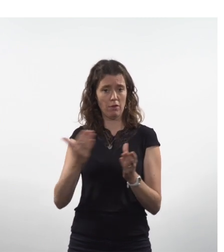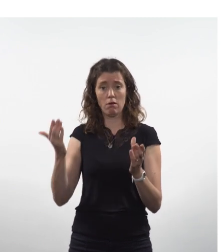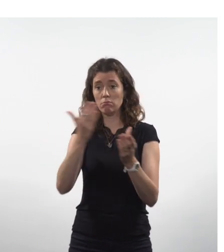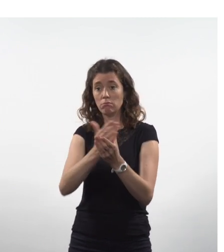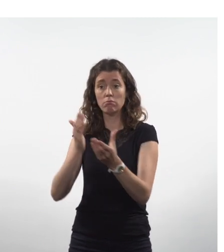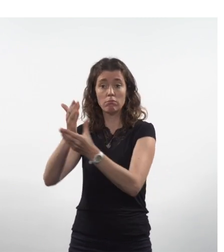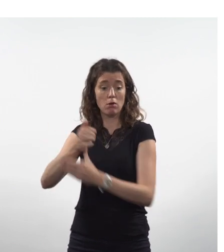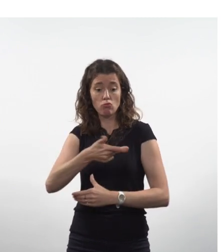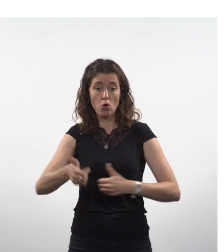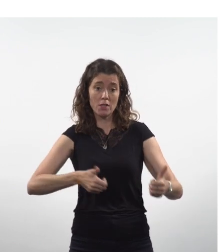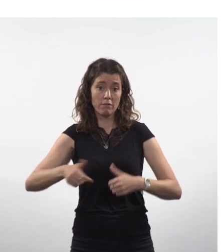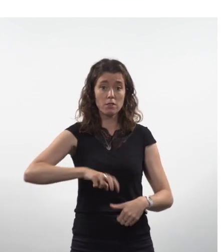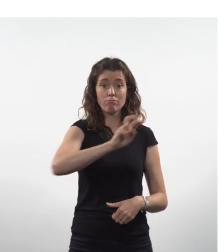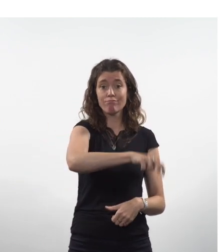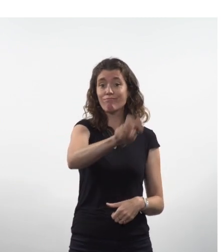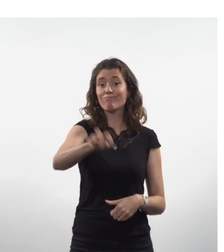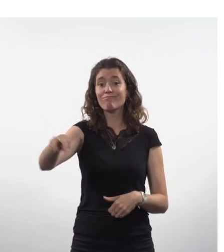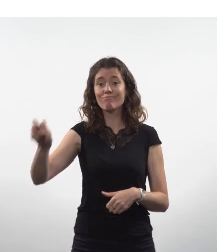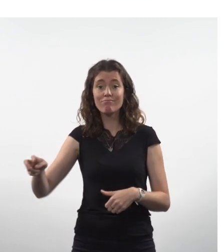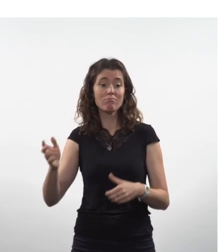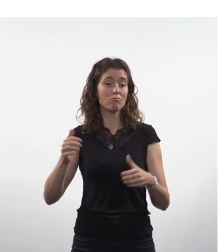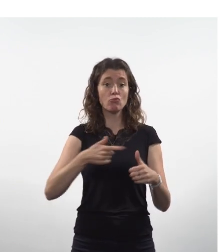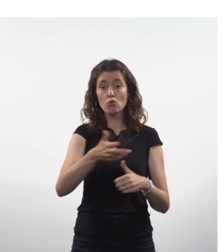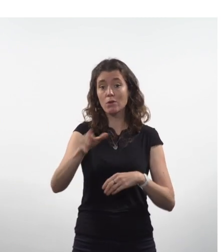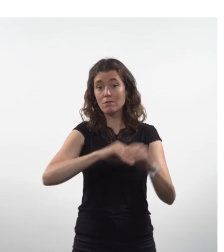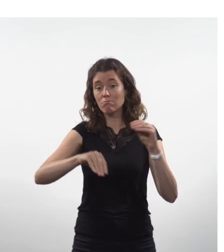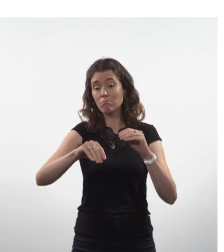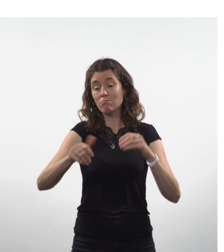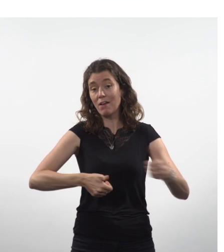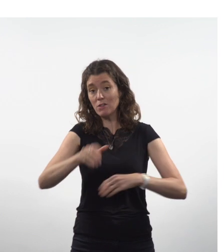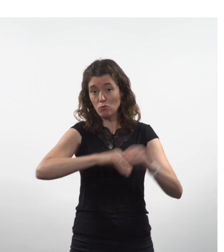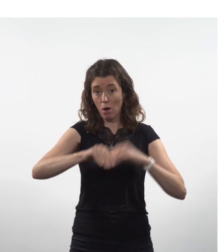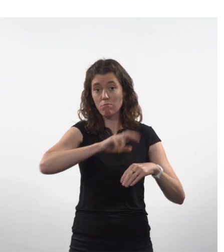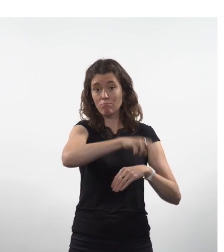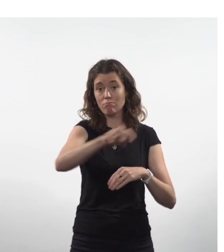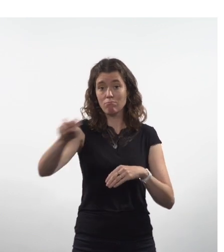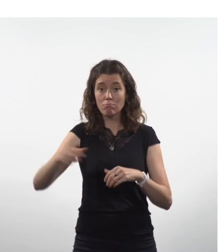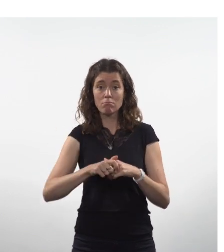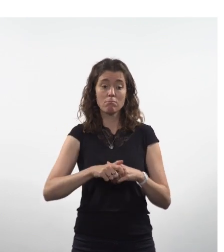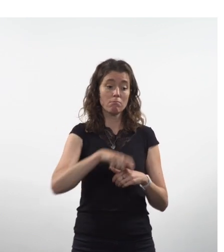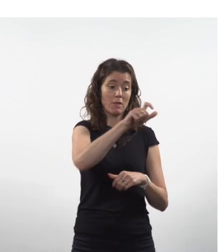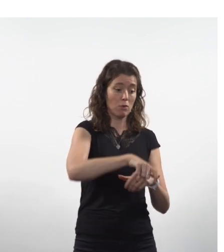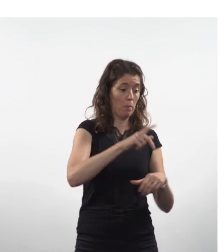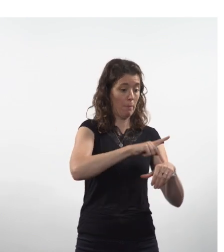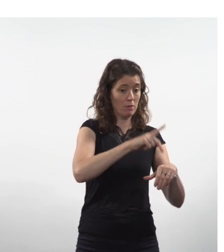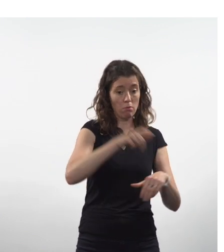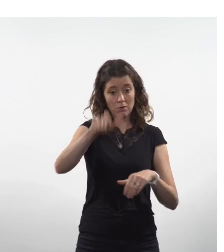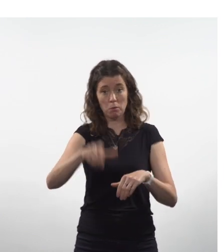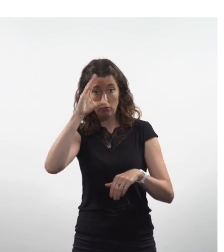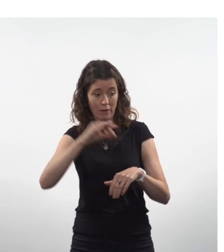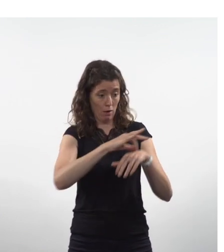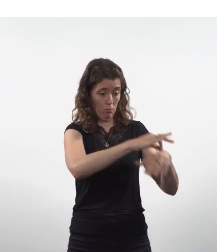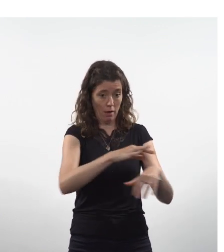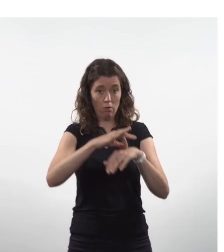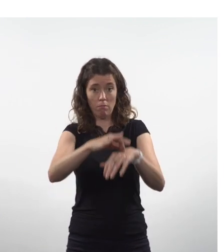différents services de l'hôpital, les différents services de soins pour accompagner et le patient et les professionnels sur le parcours de soins pour que